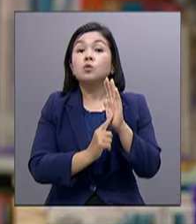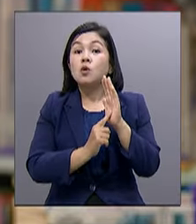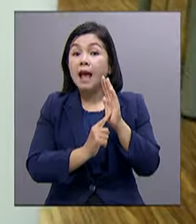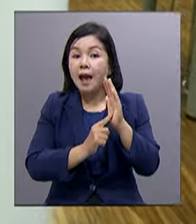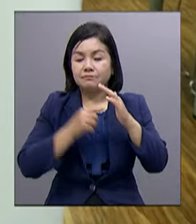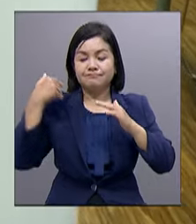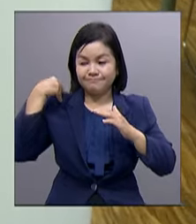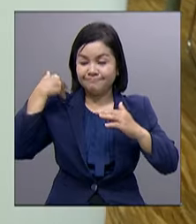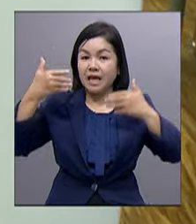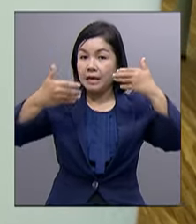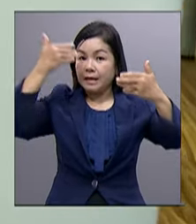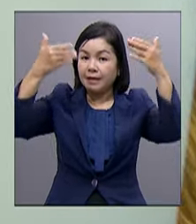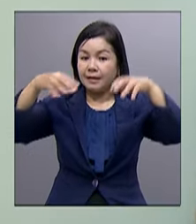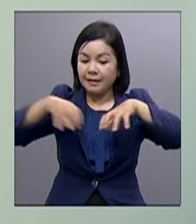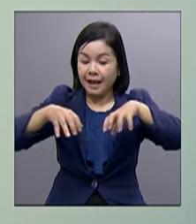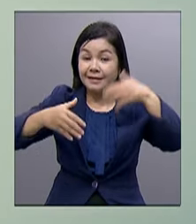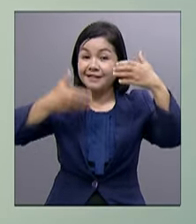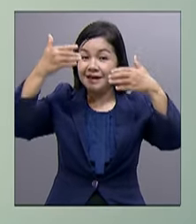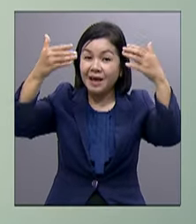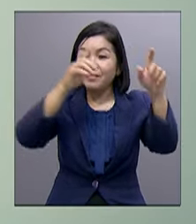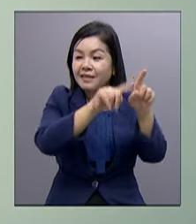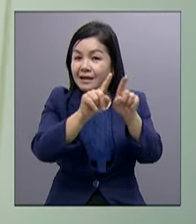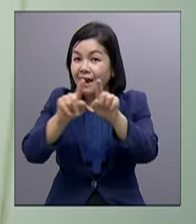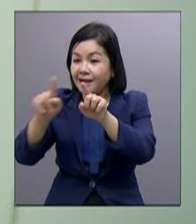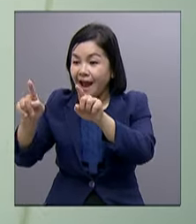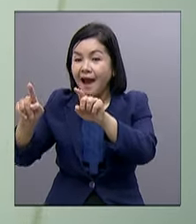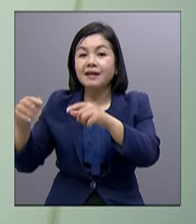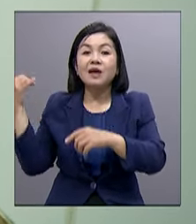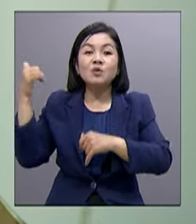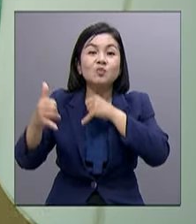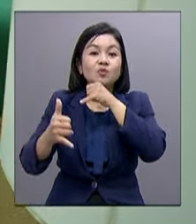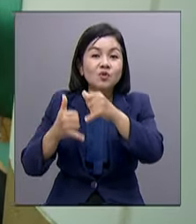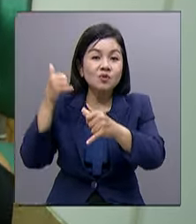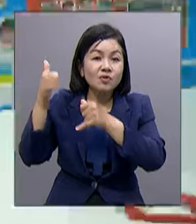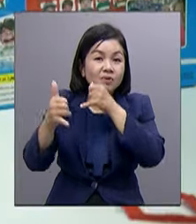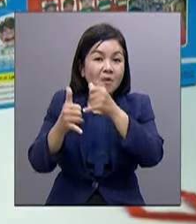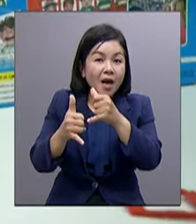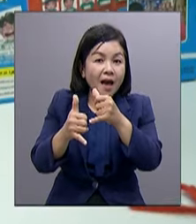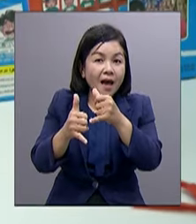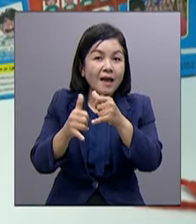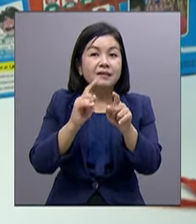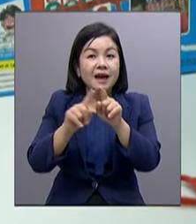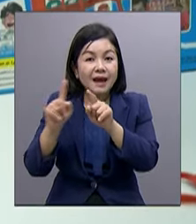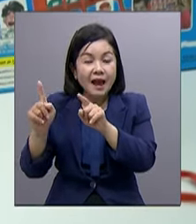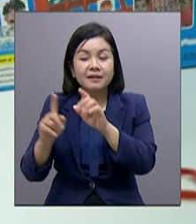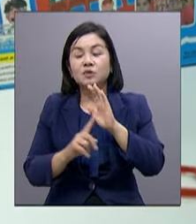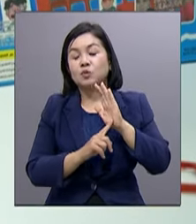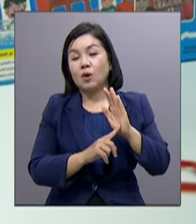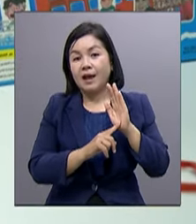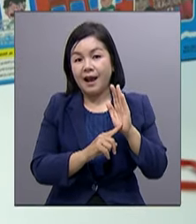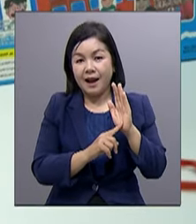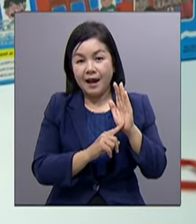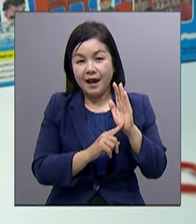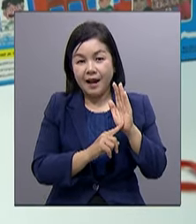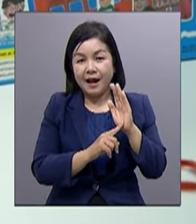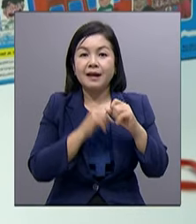รมมีแอคทิวิตี้หลายๆอย่างให้กับผู้ใช้บริการได้ร่วมนะคะไม่ว่าจะเป็นเรื่องของ